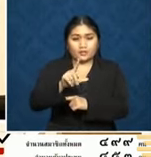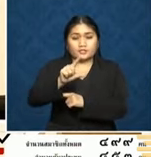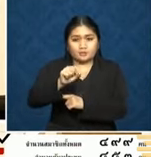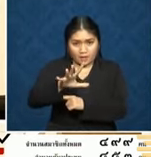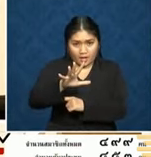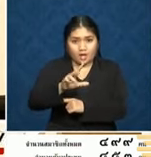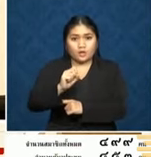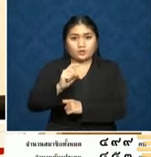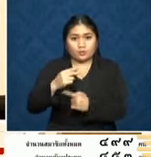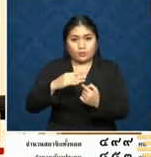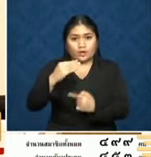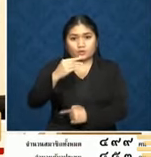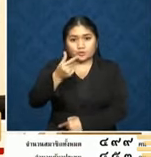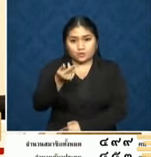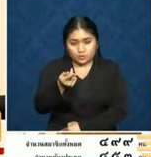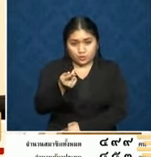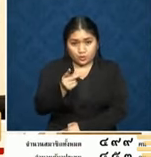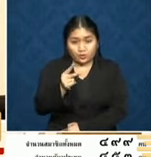ร